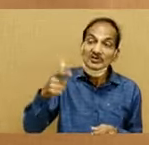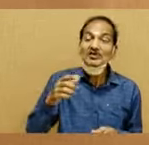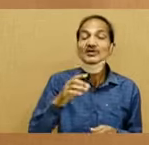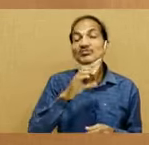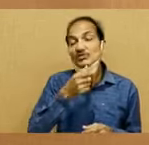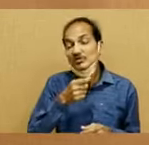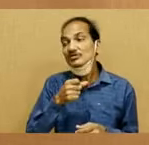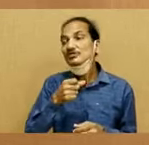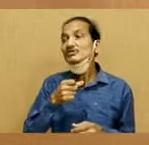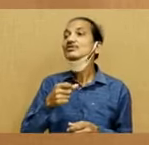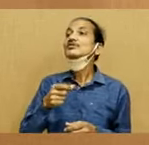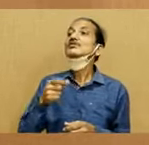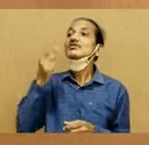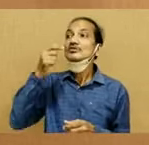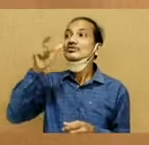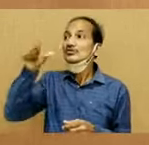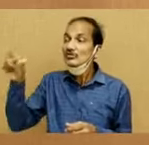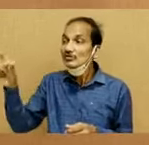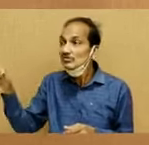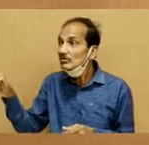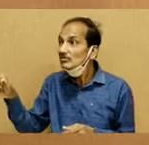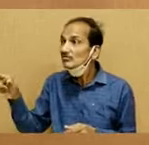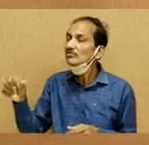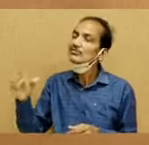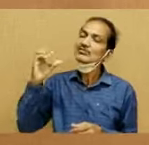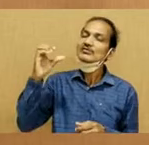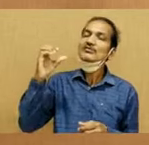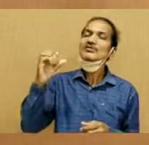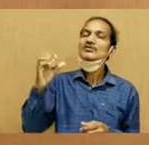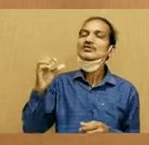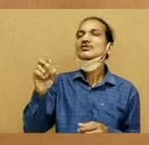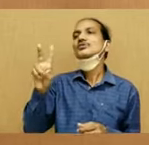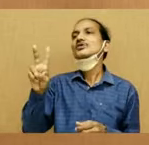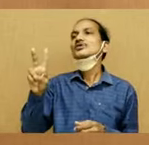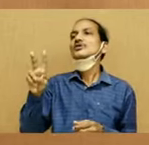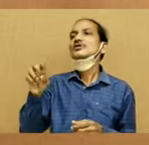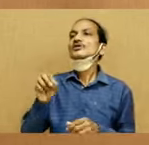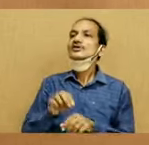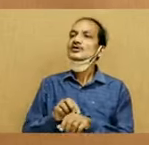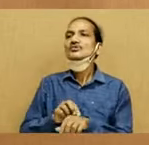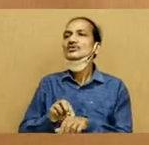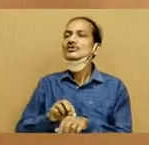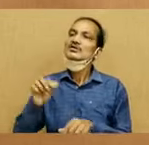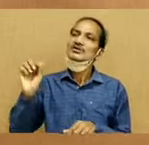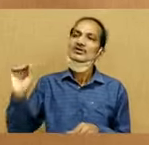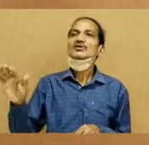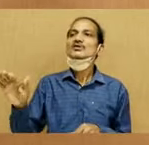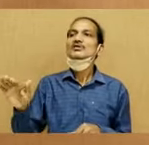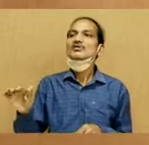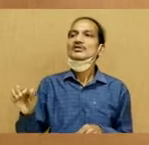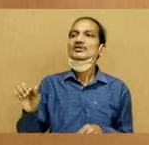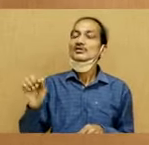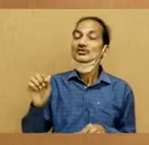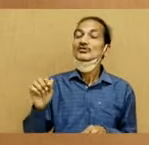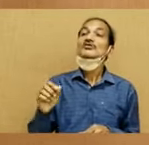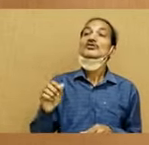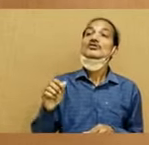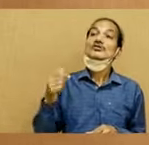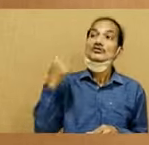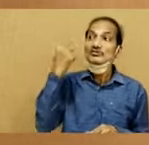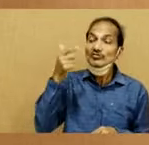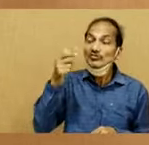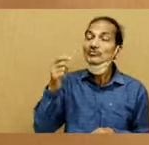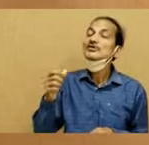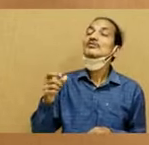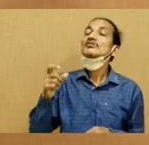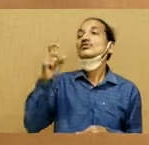ଆମ ଭିତରେ ଯେଉଁମାନେ 70 ବର୍ଷଠୁ ଅଧିକ ବୟସ ଯେଉଁମାନଙ୍କର, ସେମାନଙ୍କର ରିସ୍କ ଅଧିକ, ଏହି ସଂକ୍ରମଣରୁ ତାଙ୍କର ମୃତ୍ୟୁର